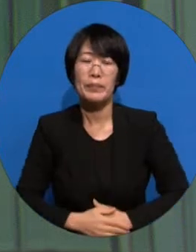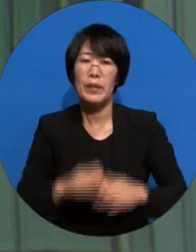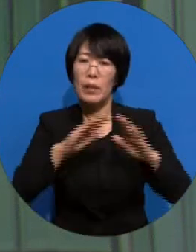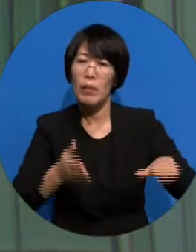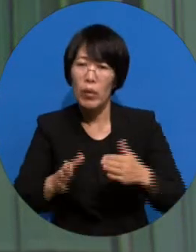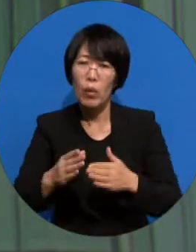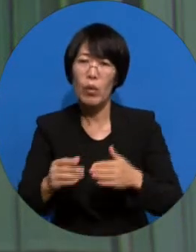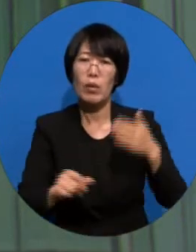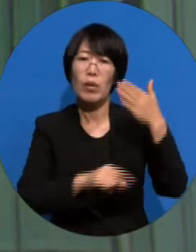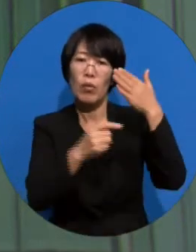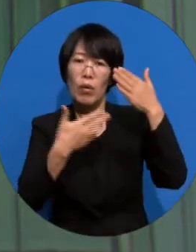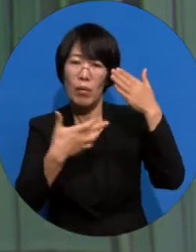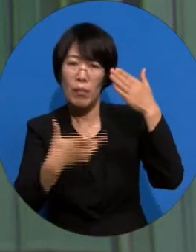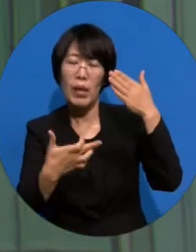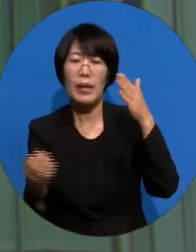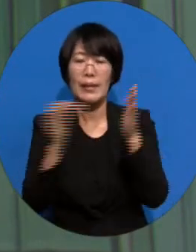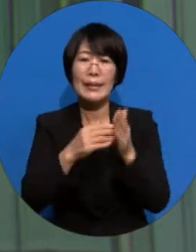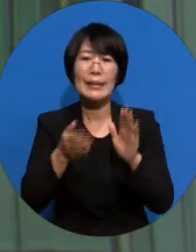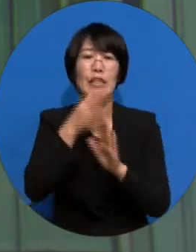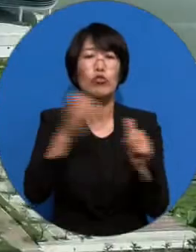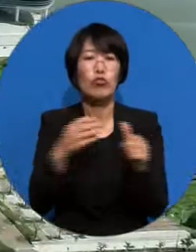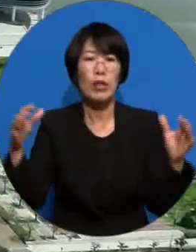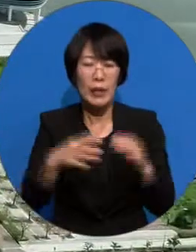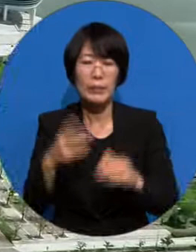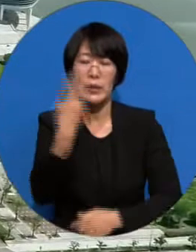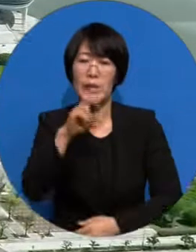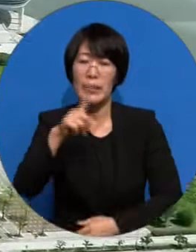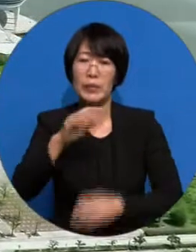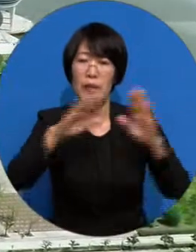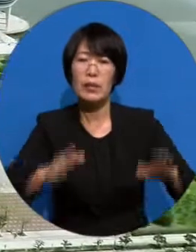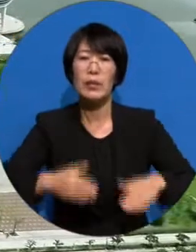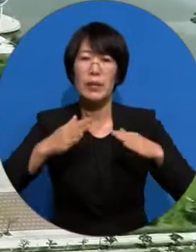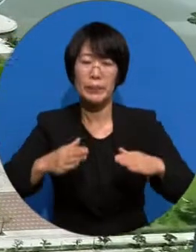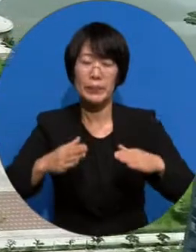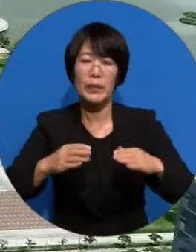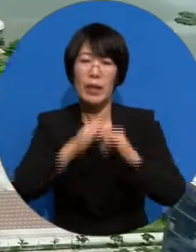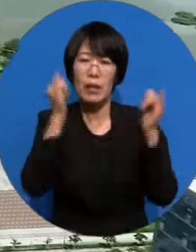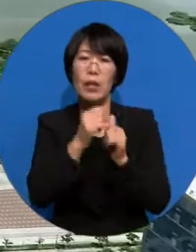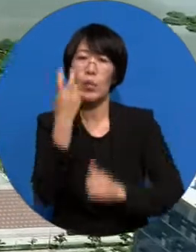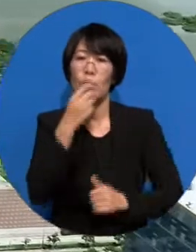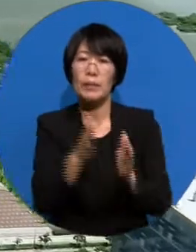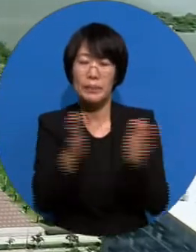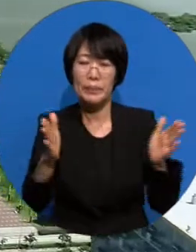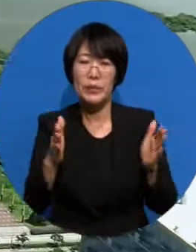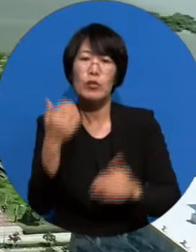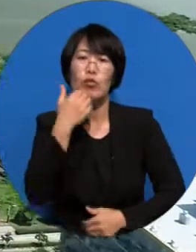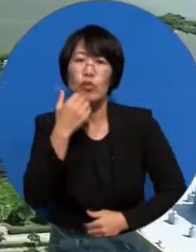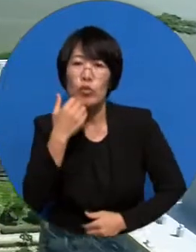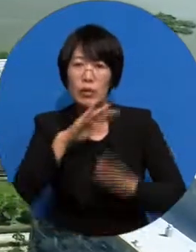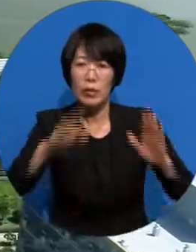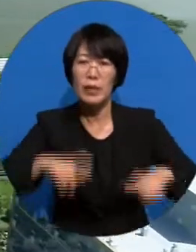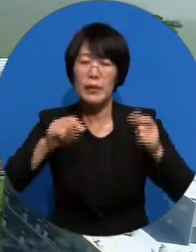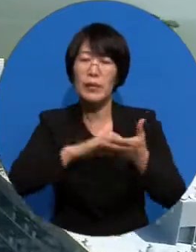전라남도는 다음 달 8일까지 의 시 군과 합동으로 2021년 전라남도 사회 조사를 실시합니다 대상은 돈에